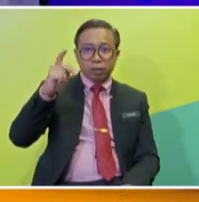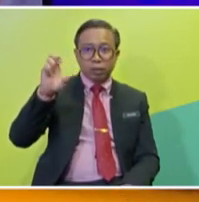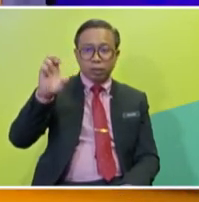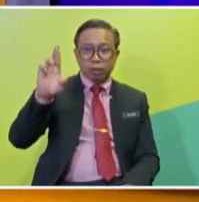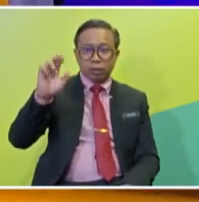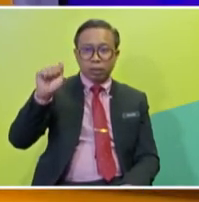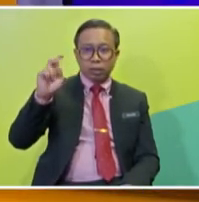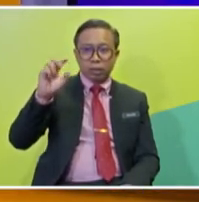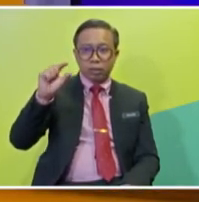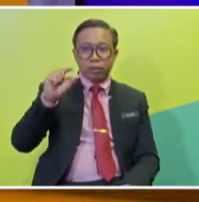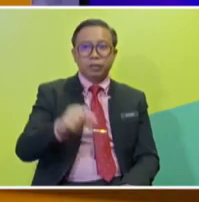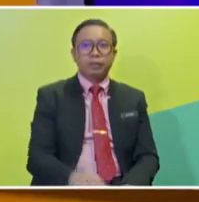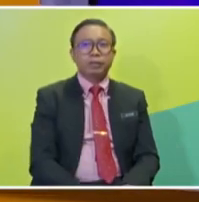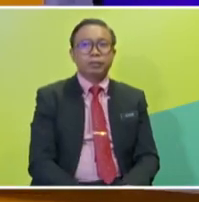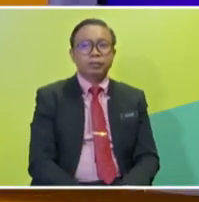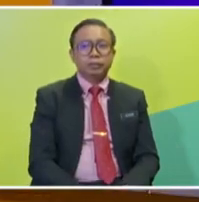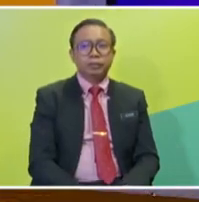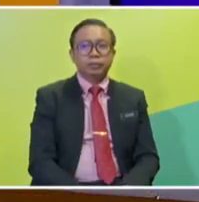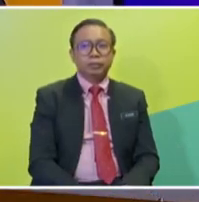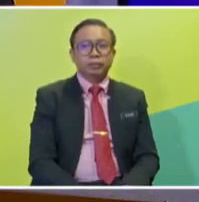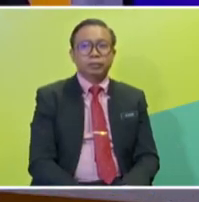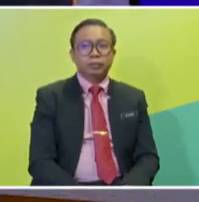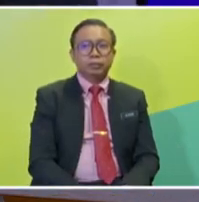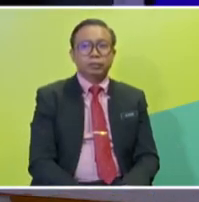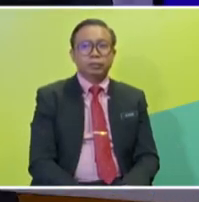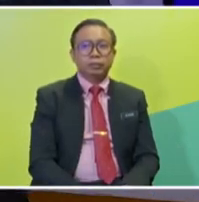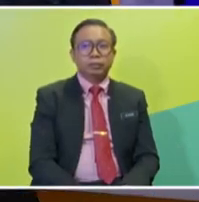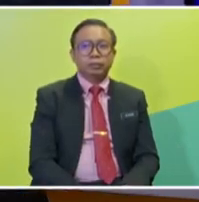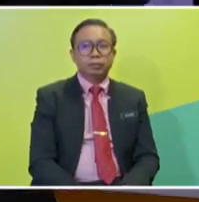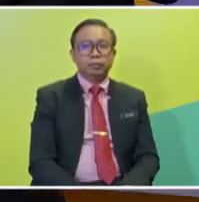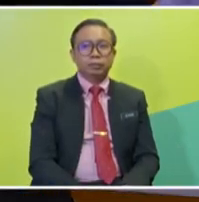keputusannya kita tengok Nanti kalau Betul semua sesungut